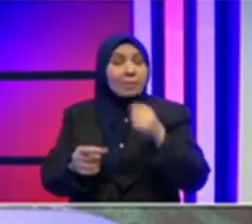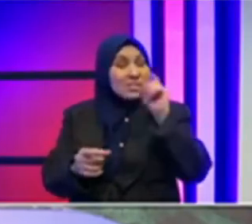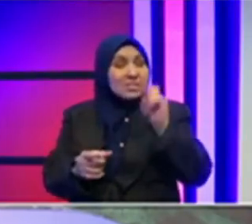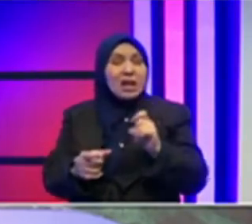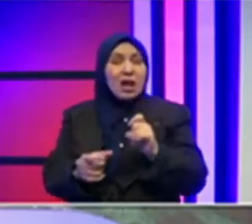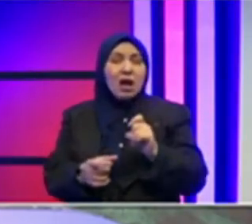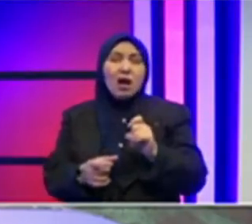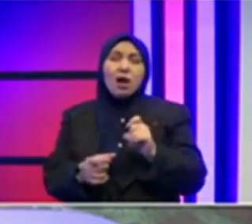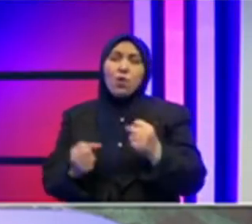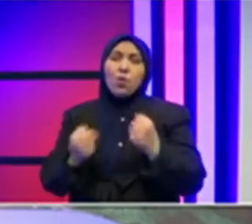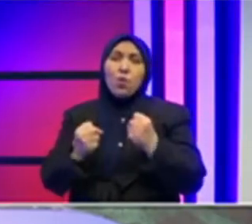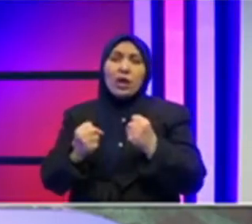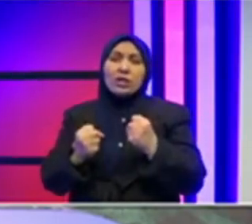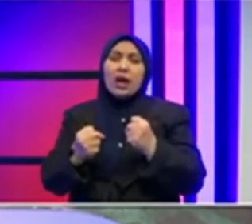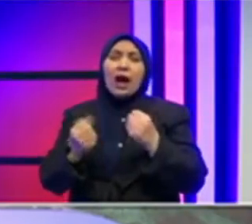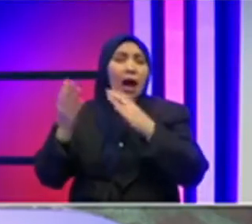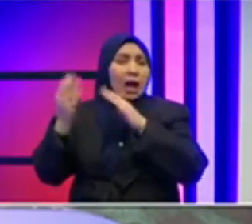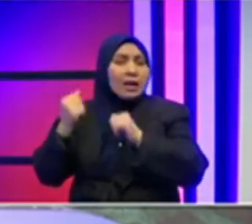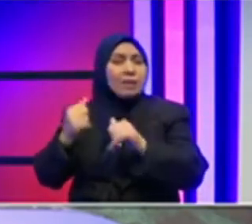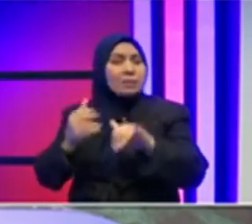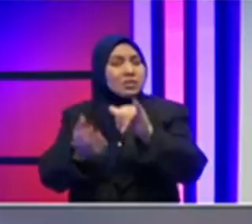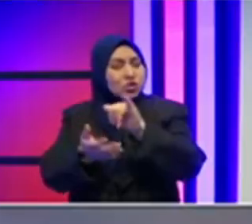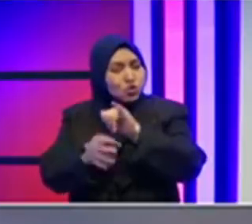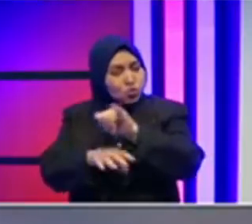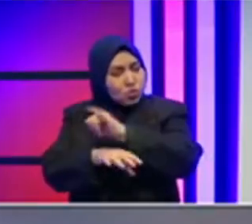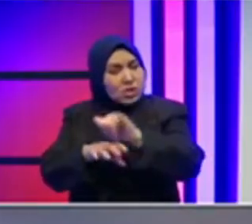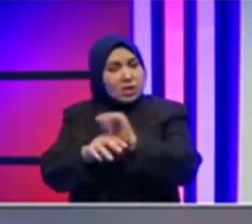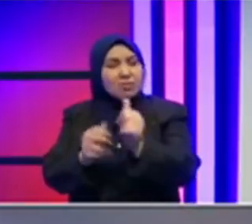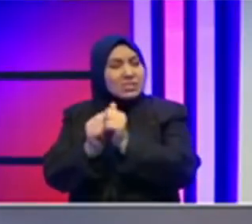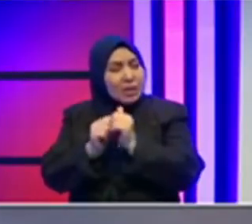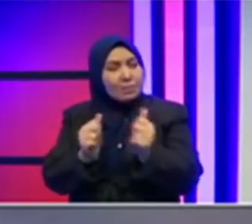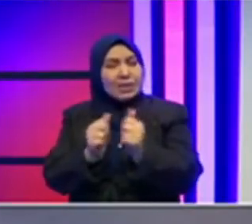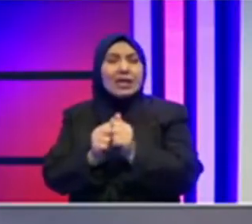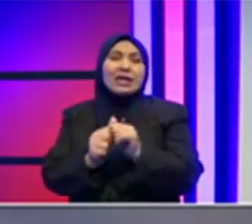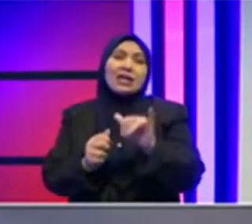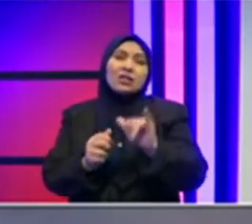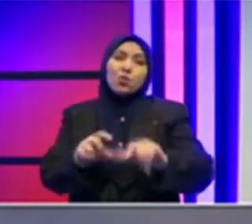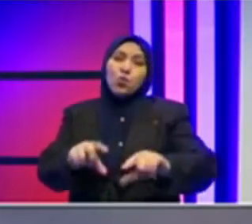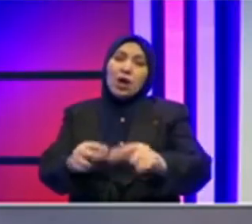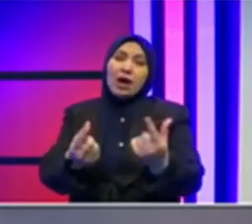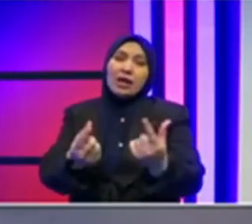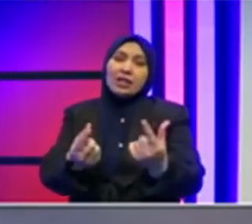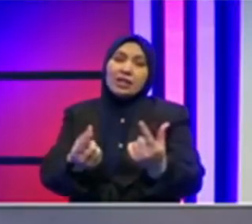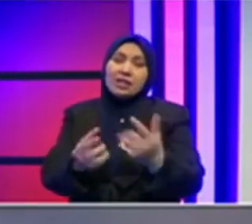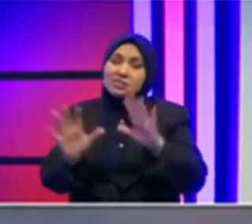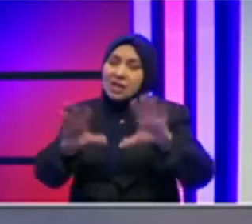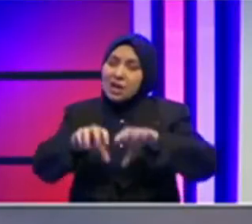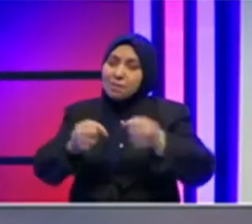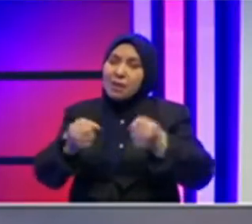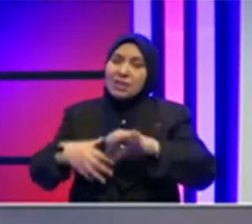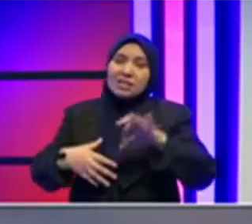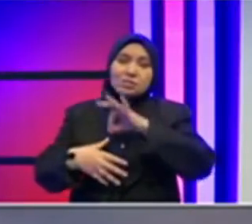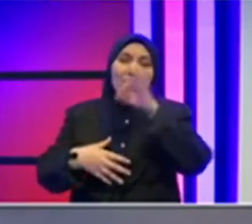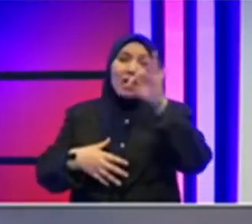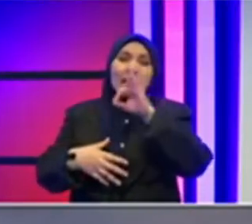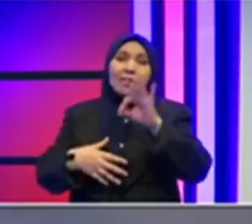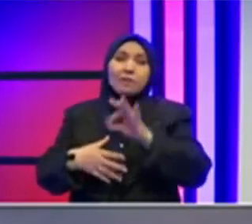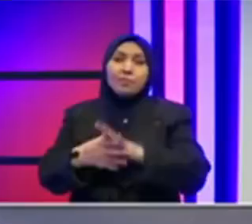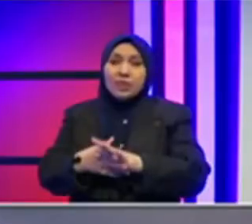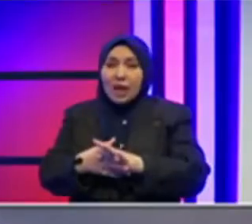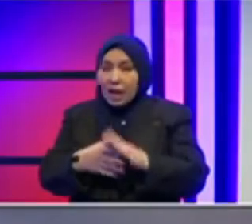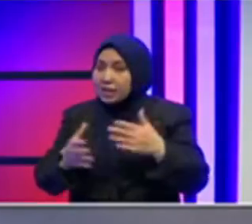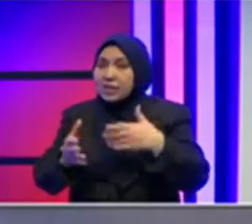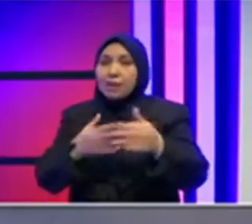cekal. Moga di syurga bersama dengannya. Masya-Allah. Ini cekal belajar Quran ni saja. Jangan patah semangat. Betul. Tak apa, kokak-kokak pun